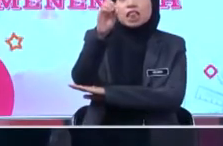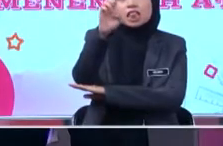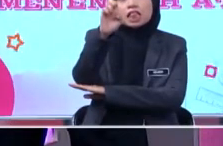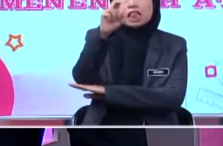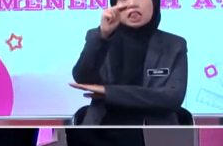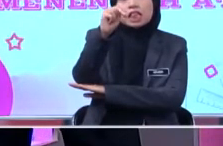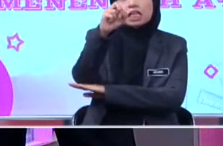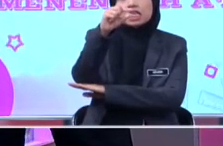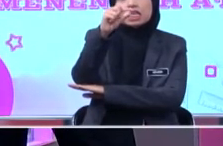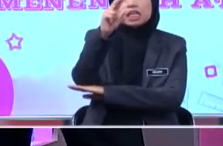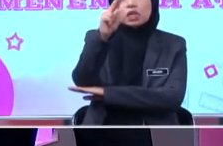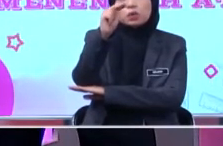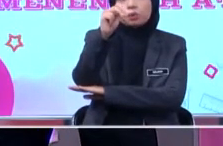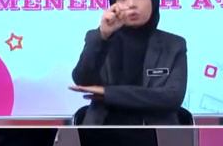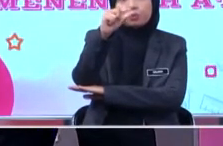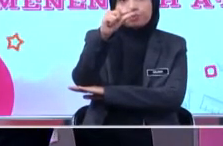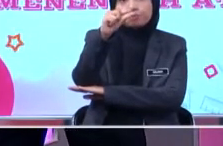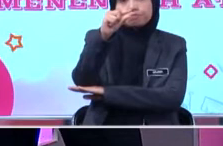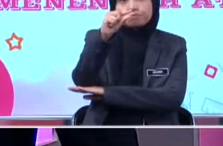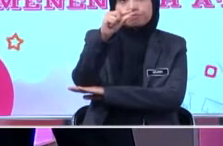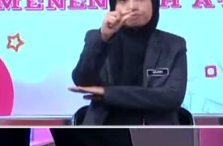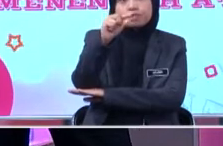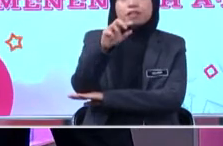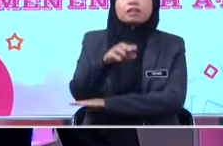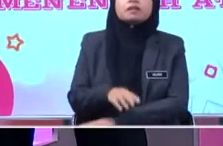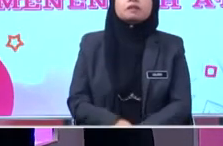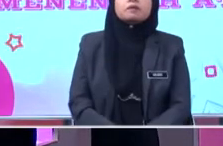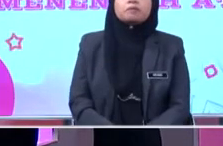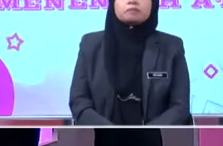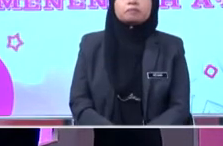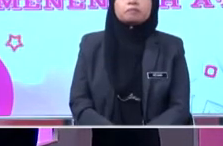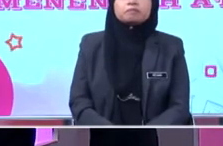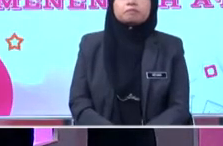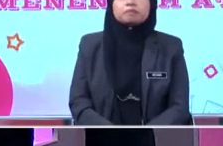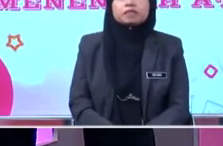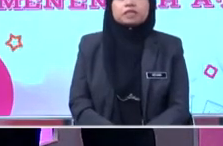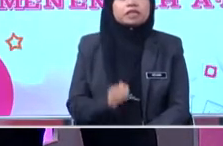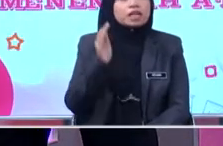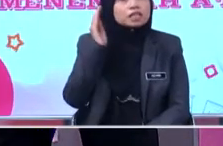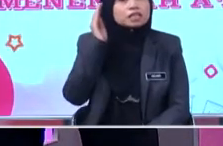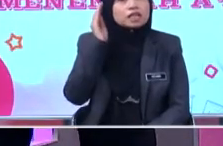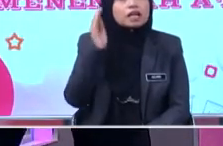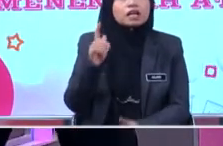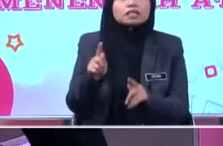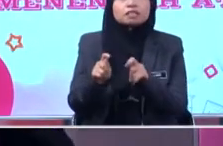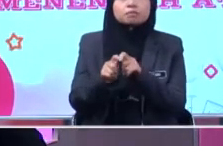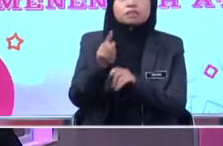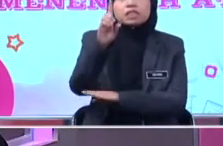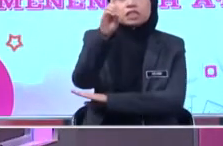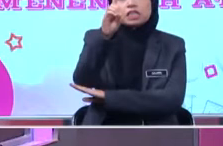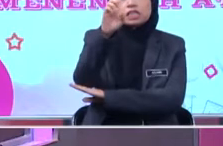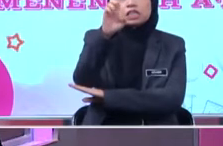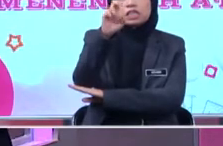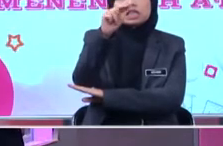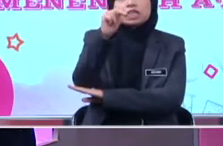mangsa lazy Mang amazing Joe memang zalazi Aya